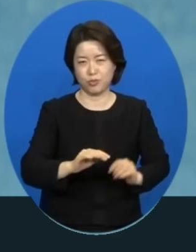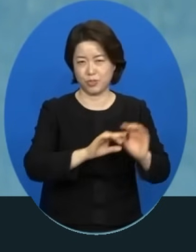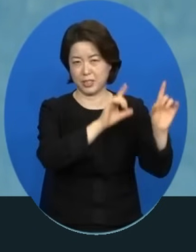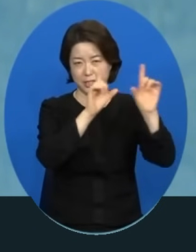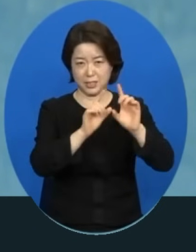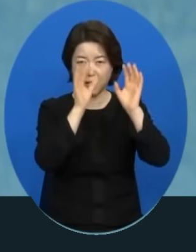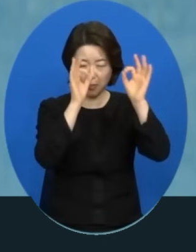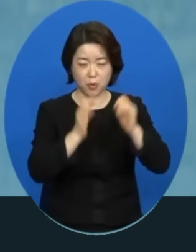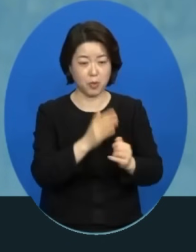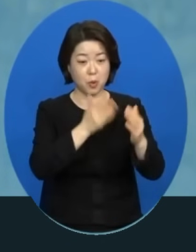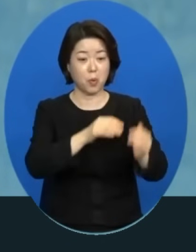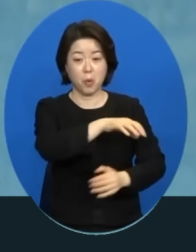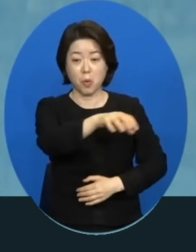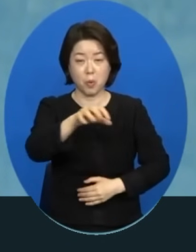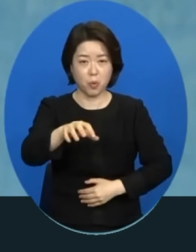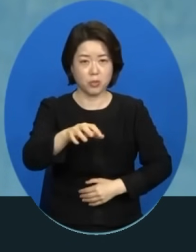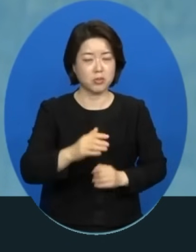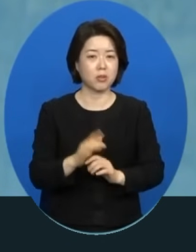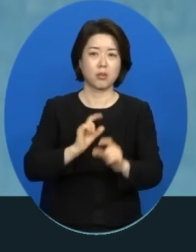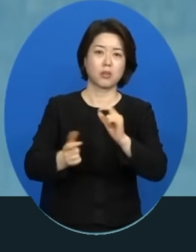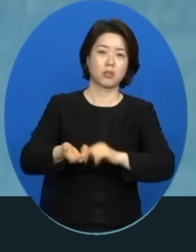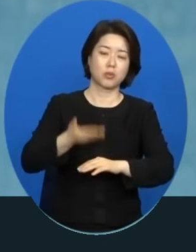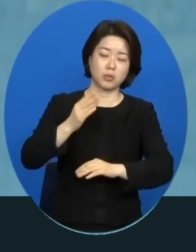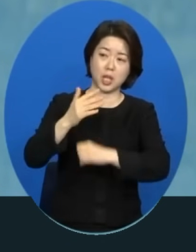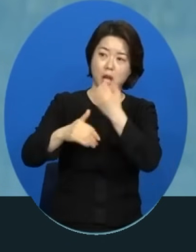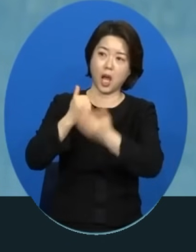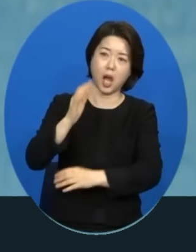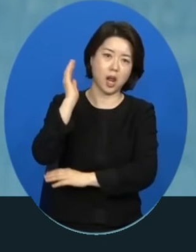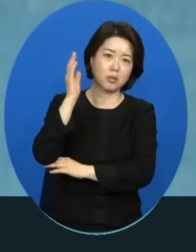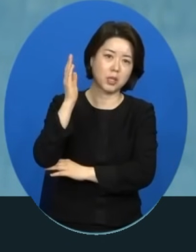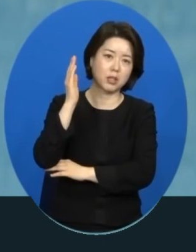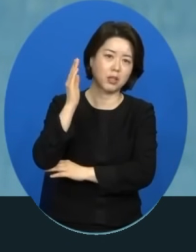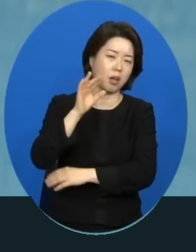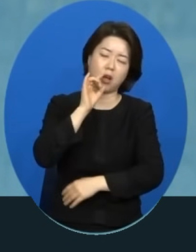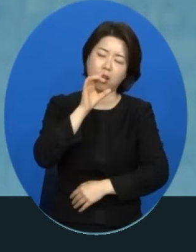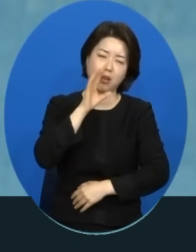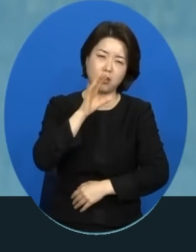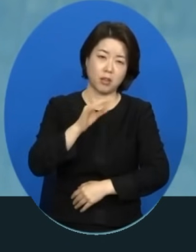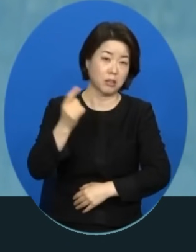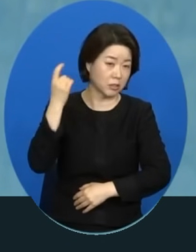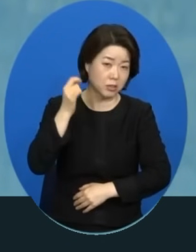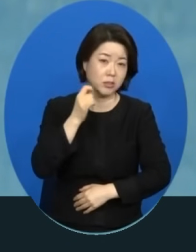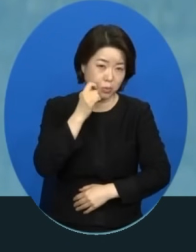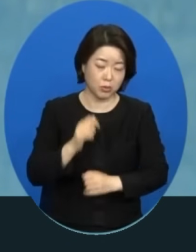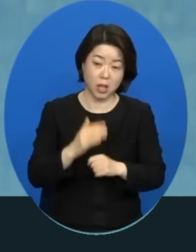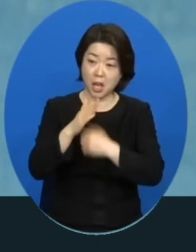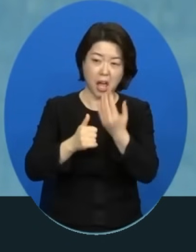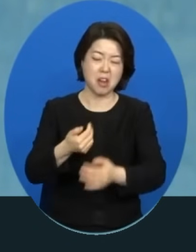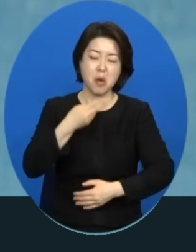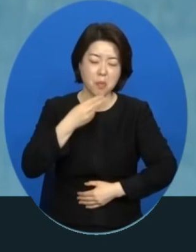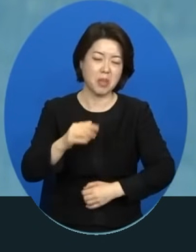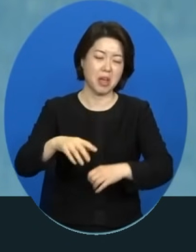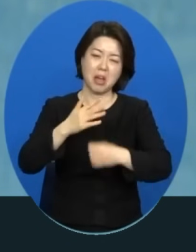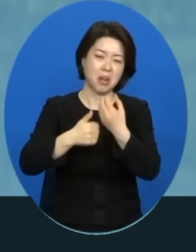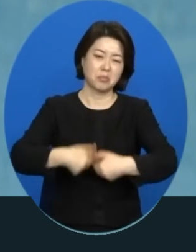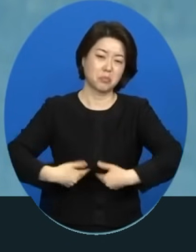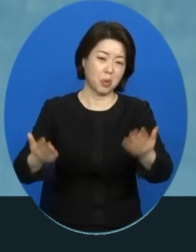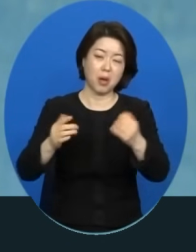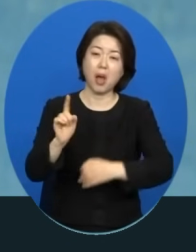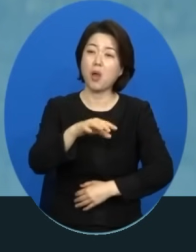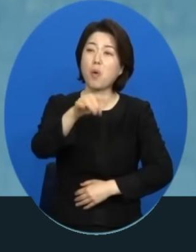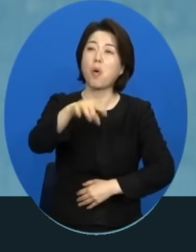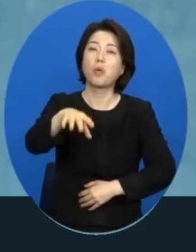우리 공적 영역에서는 더 이상 하나님 이야기를 들을 수가 없습니다. 하나님이 없다거나 필요 없다거나 하나님이 어디